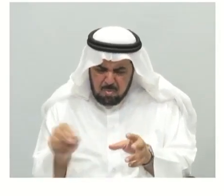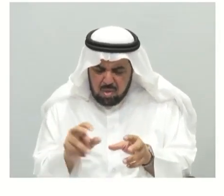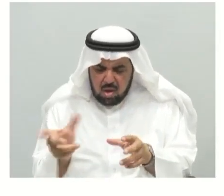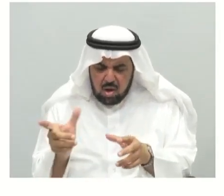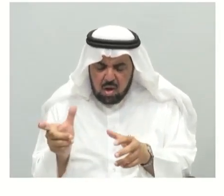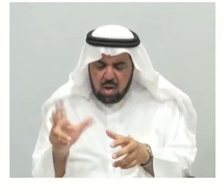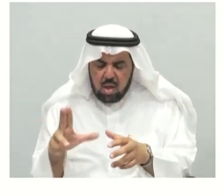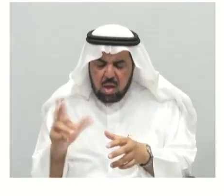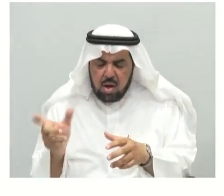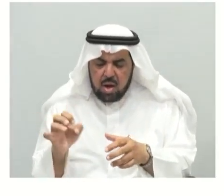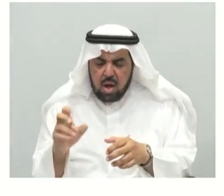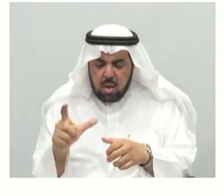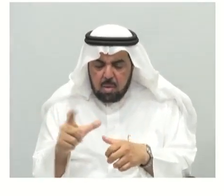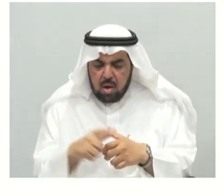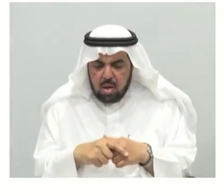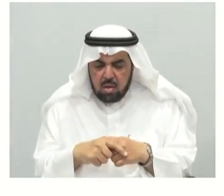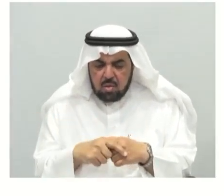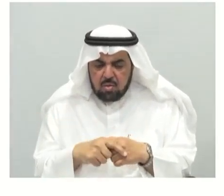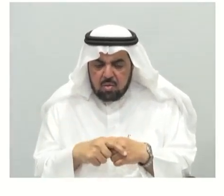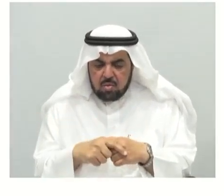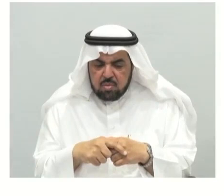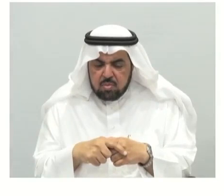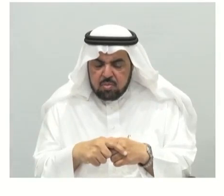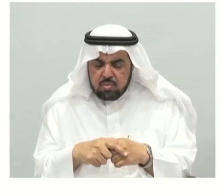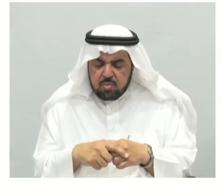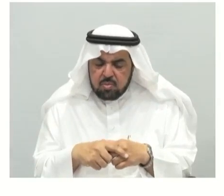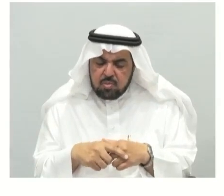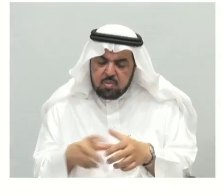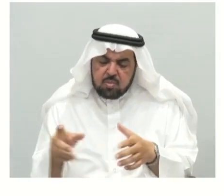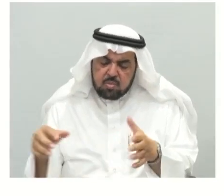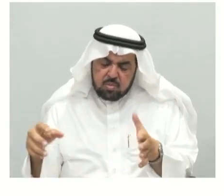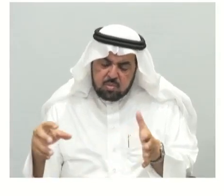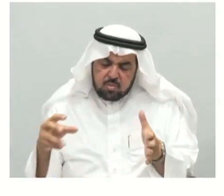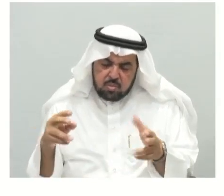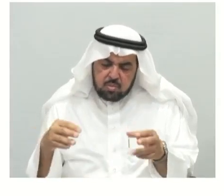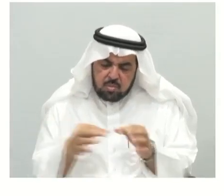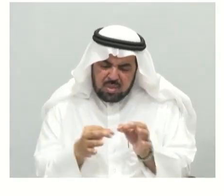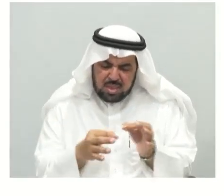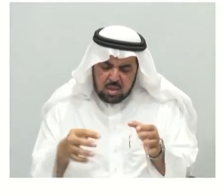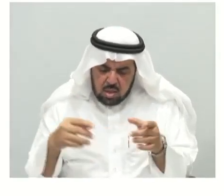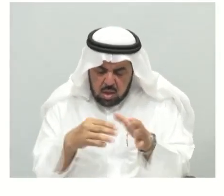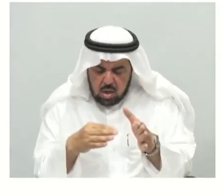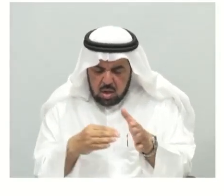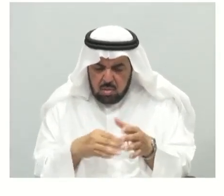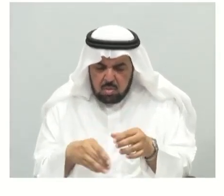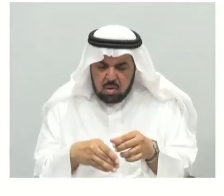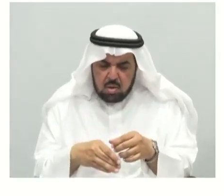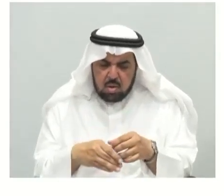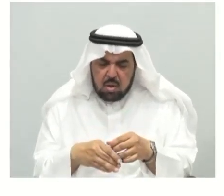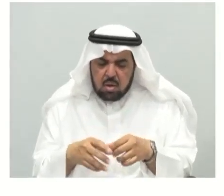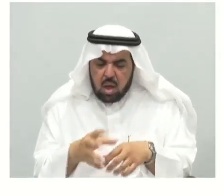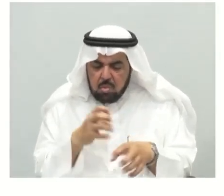اي في تشابه مع النمل فهو يستفيد التخفي من الاعداء فلا تقترب منها